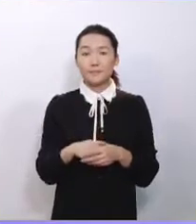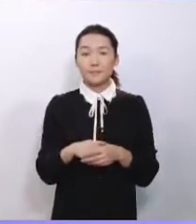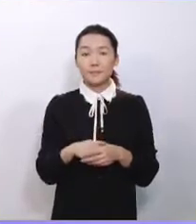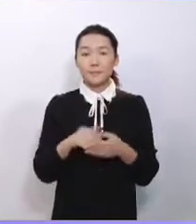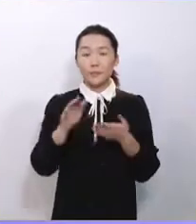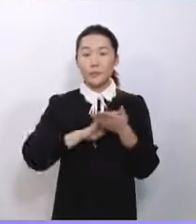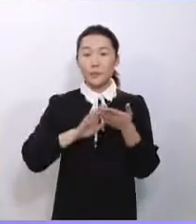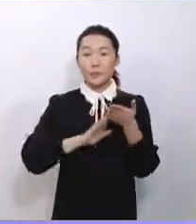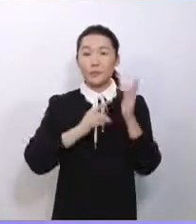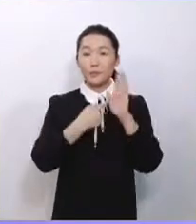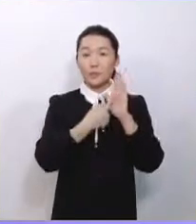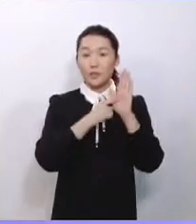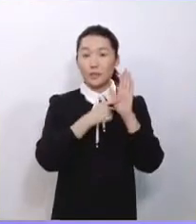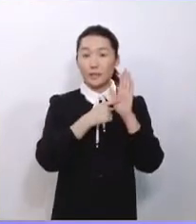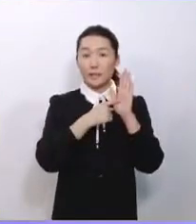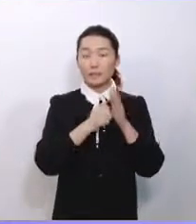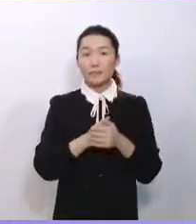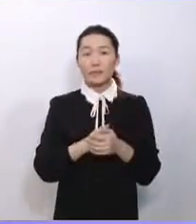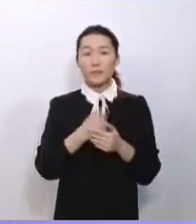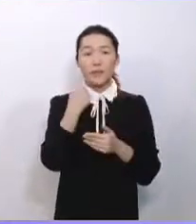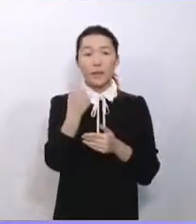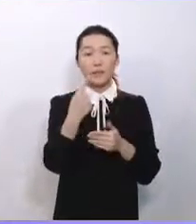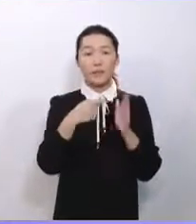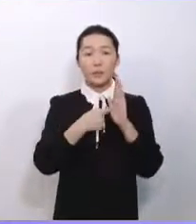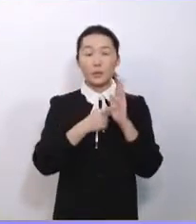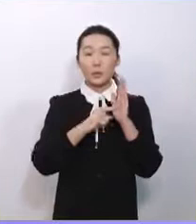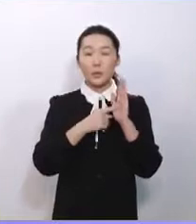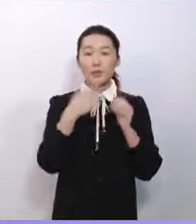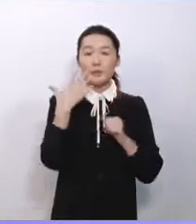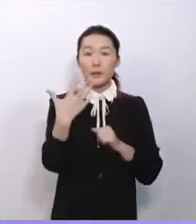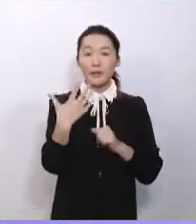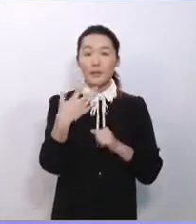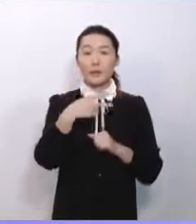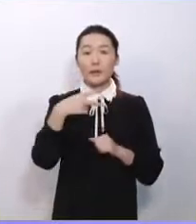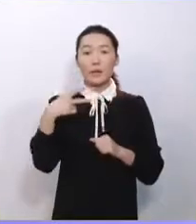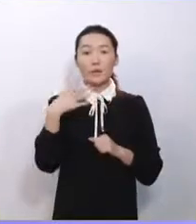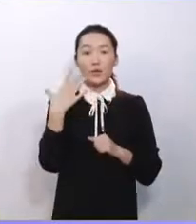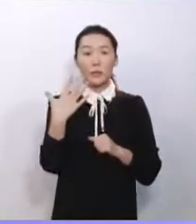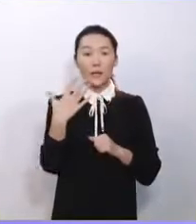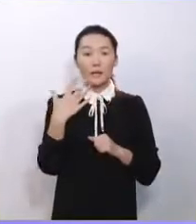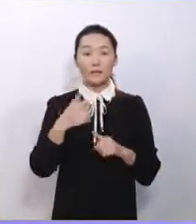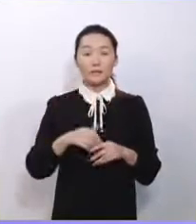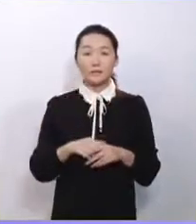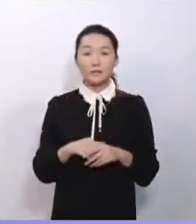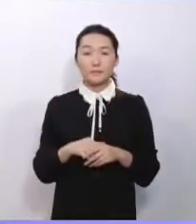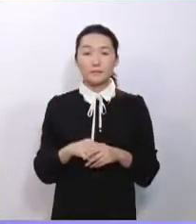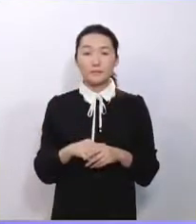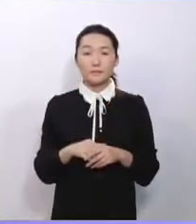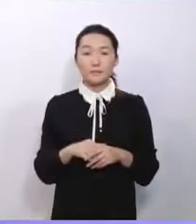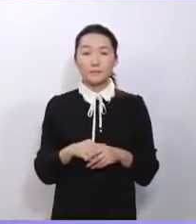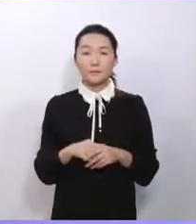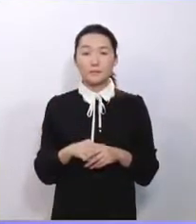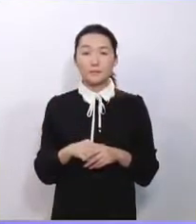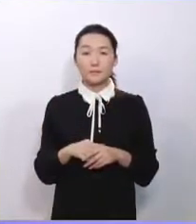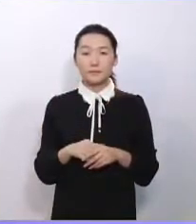5. Запишем умножением. 1 умножить на 5 равно 5.